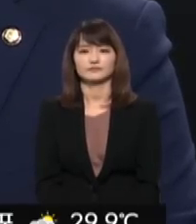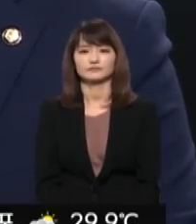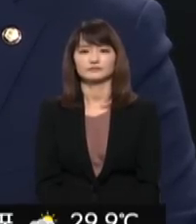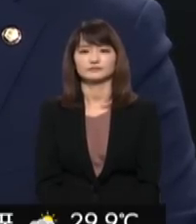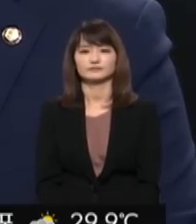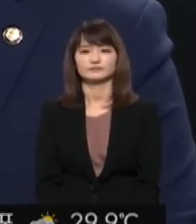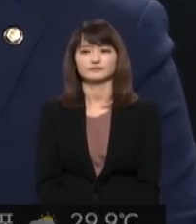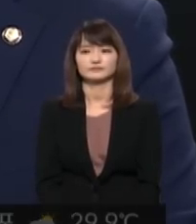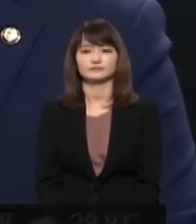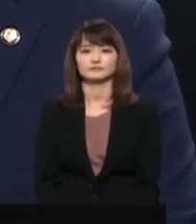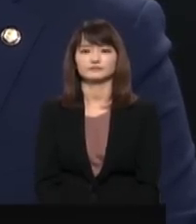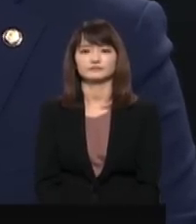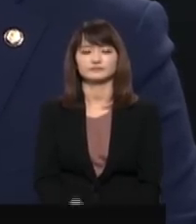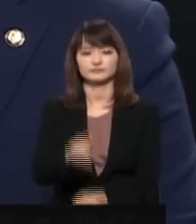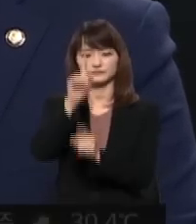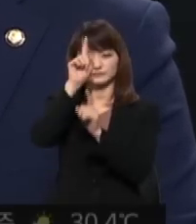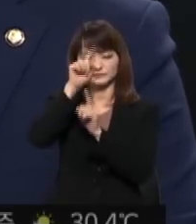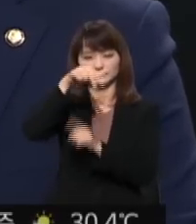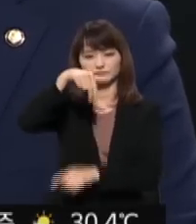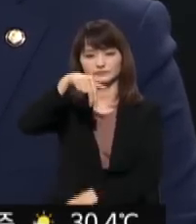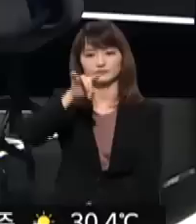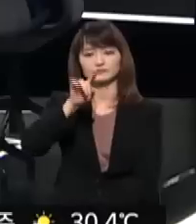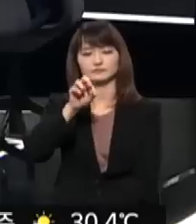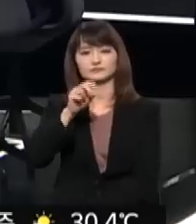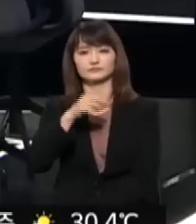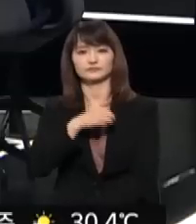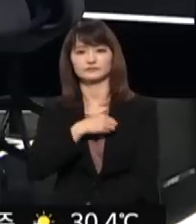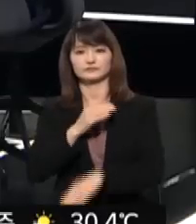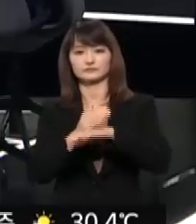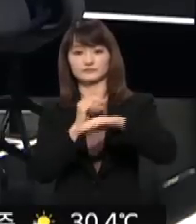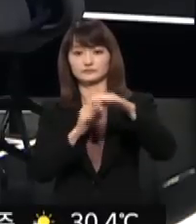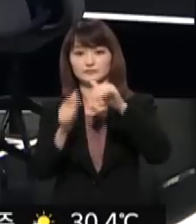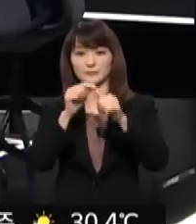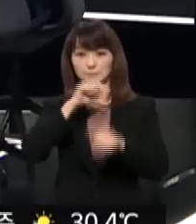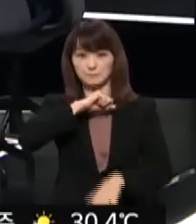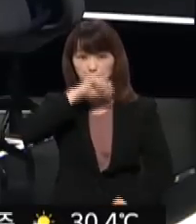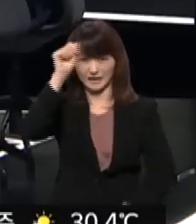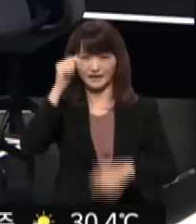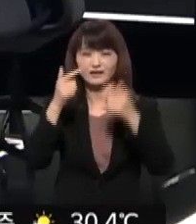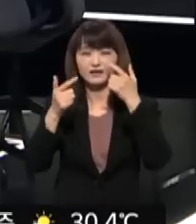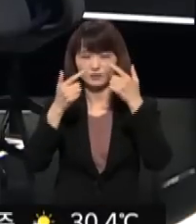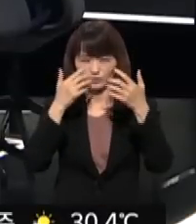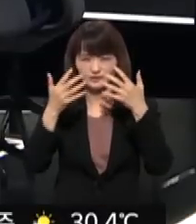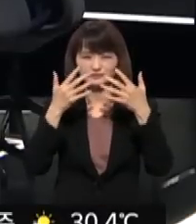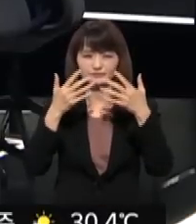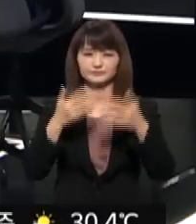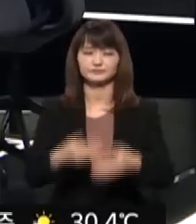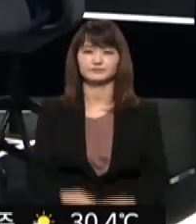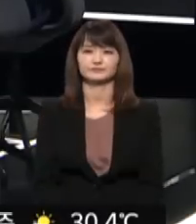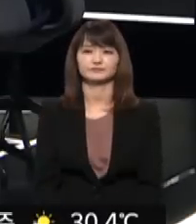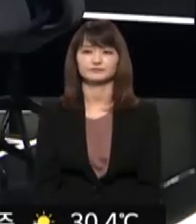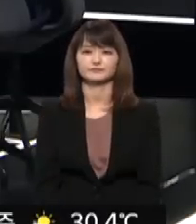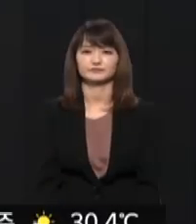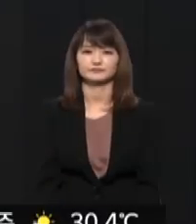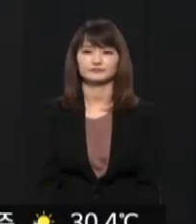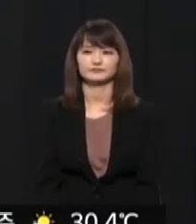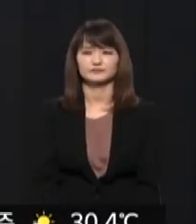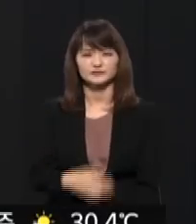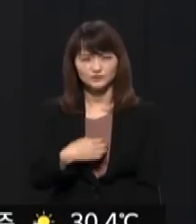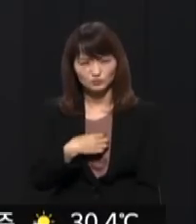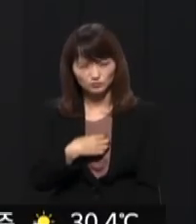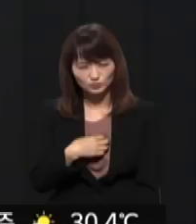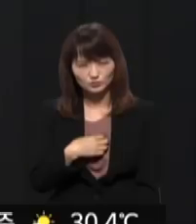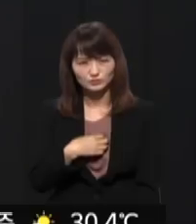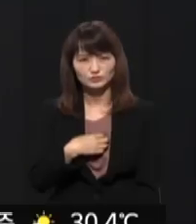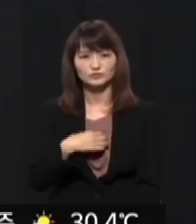봐야 되겠죠 그 이재명 의원이 당대표 되는 건 뭐 사실 기정사실이라고 봐야 될 거 같아요 그러니까 진짜 우려가 되는